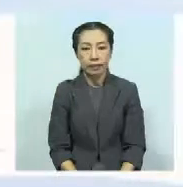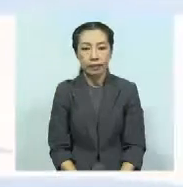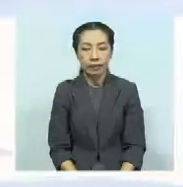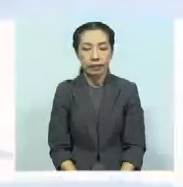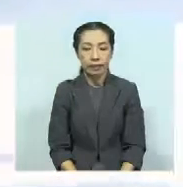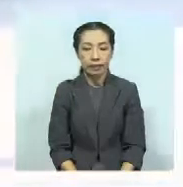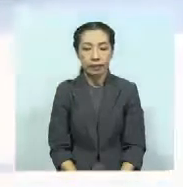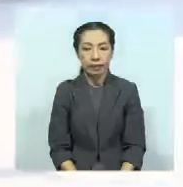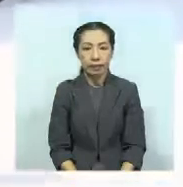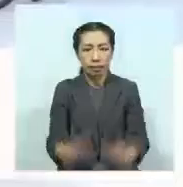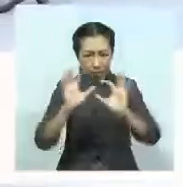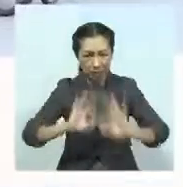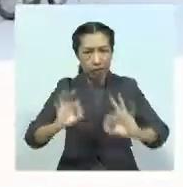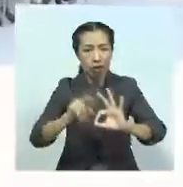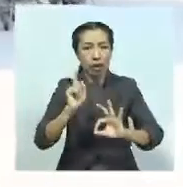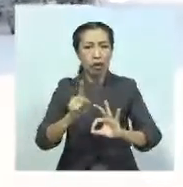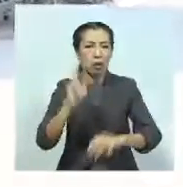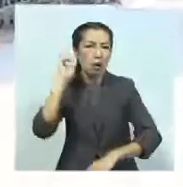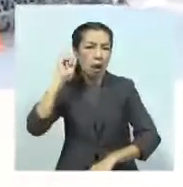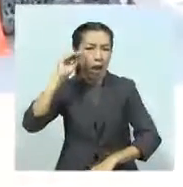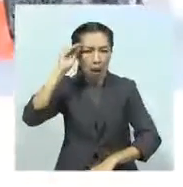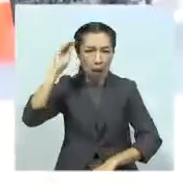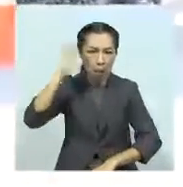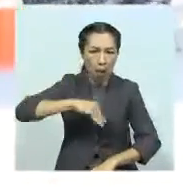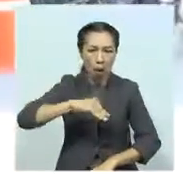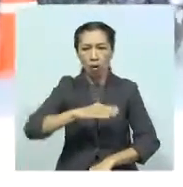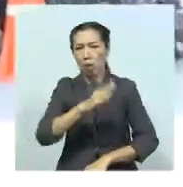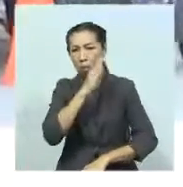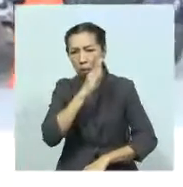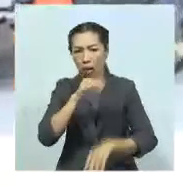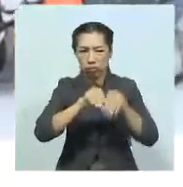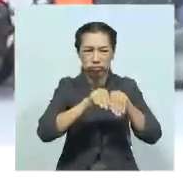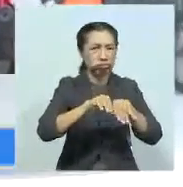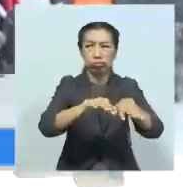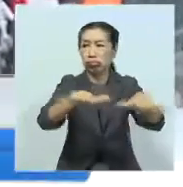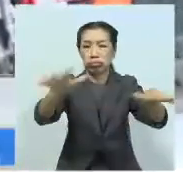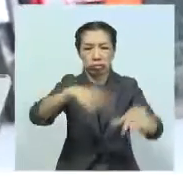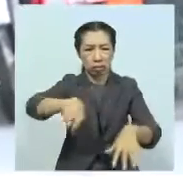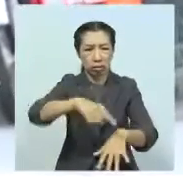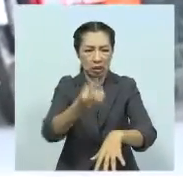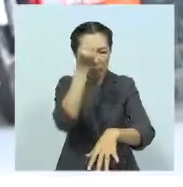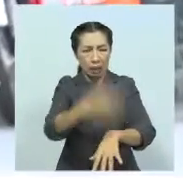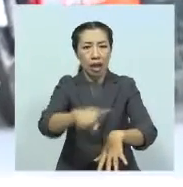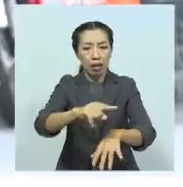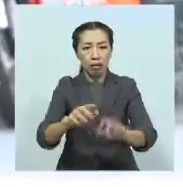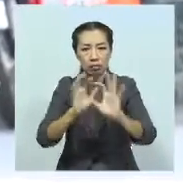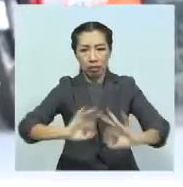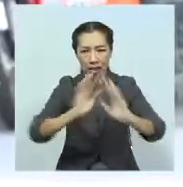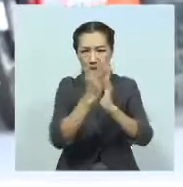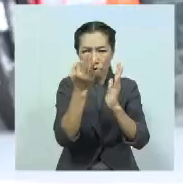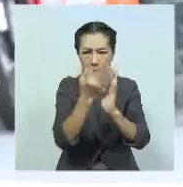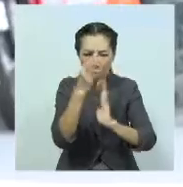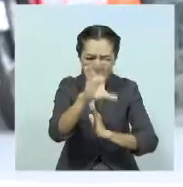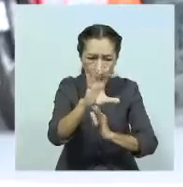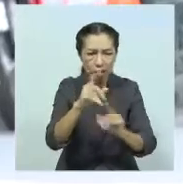วันนี้สิ่งสำคัญก็คือเราแก้ปัญหาเรื่องของข่าวลือข่าวเท็จข่าวปลอมเนี่ยที่มีมากมายโดยเฉพาะยิ่งในสื่อโซเชียลต่างๆมากมาย